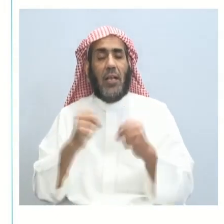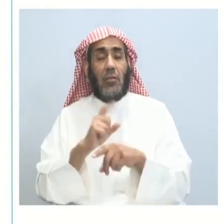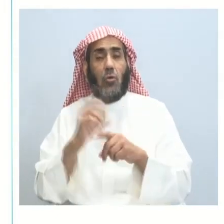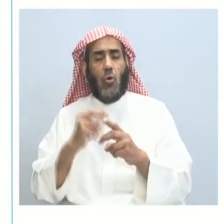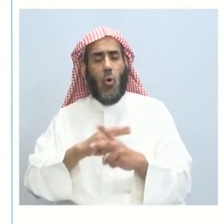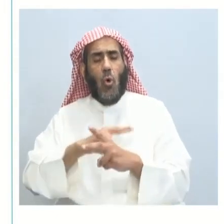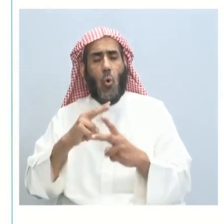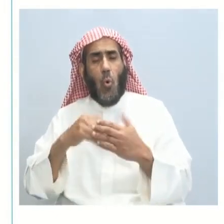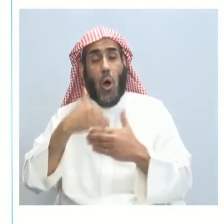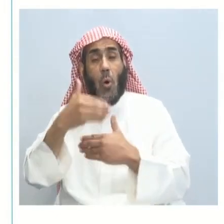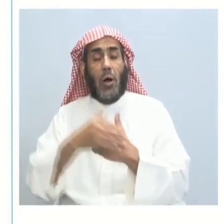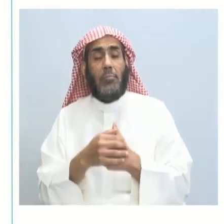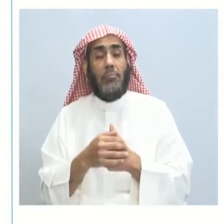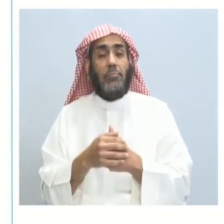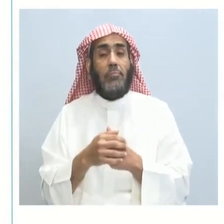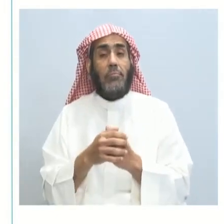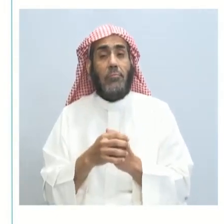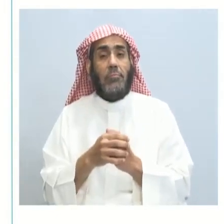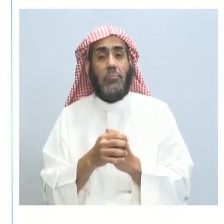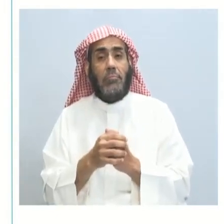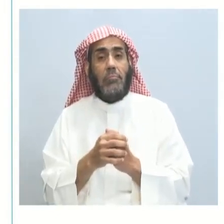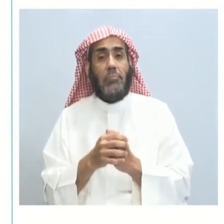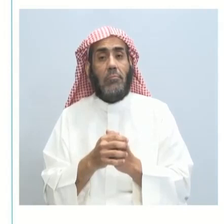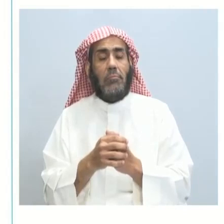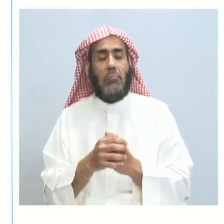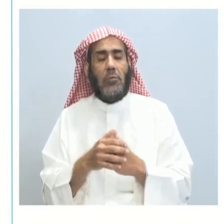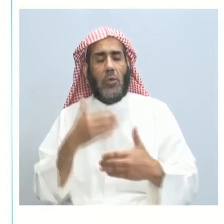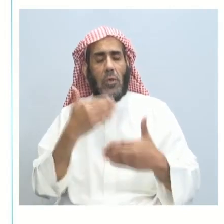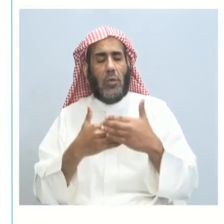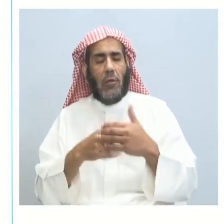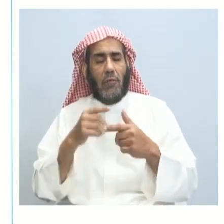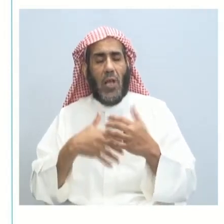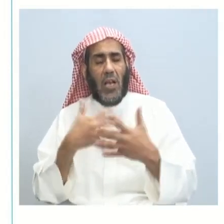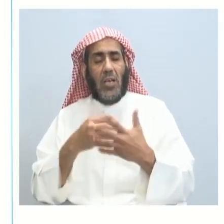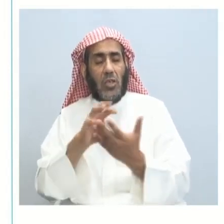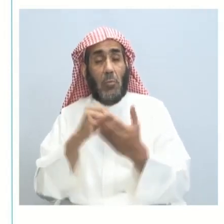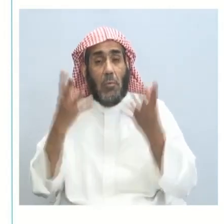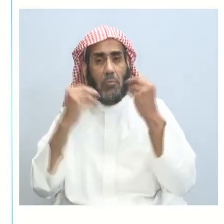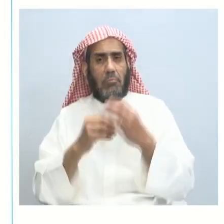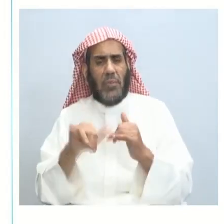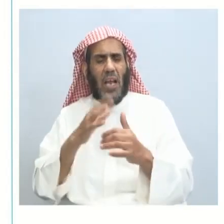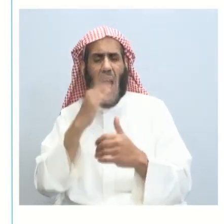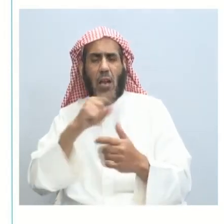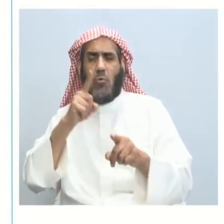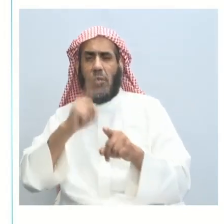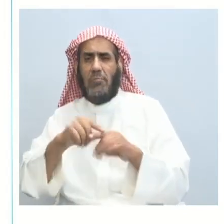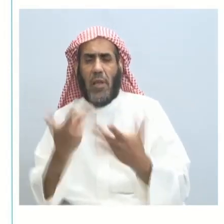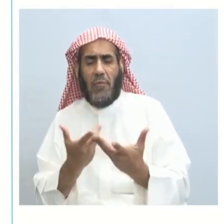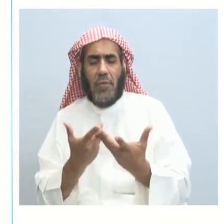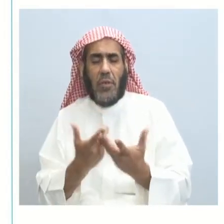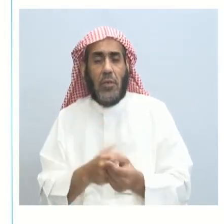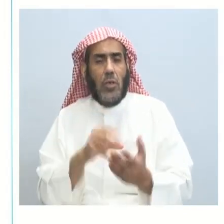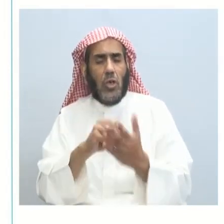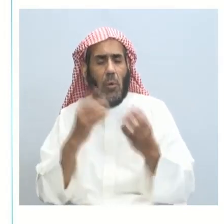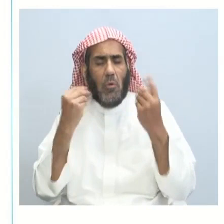هنالك عواقب قد قد تتعرض لها في حال جمع معلومات بطريقه غير مناسبه او جمع